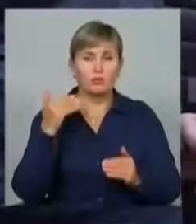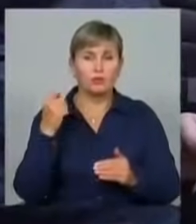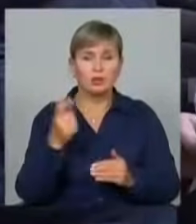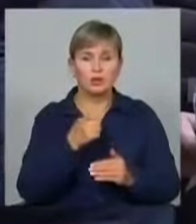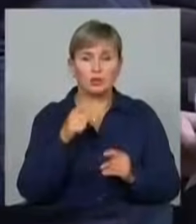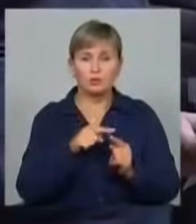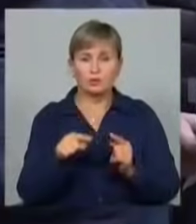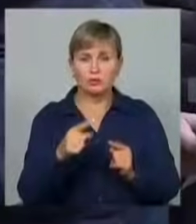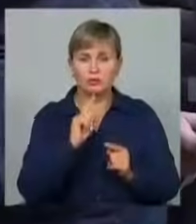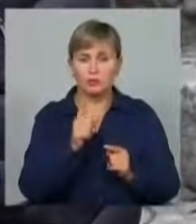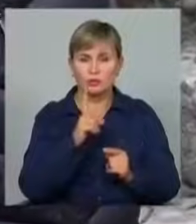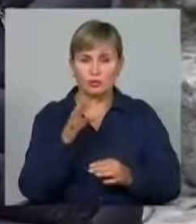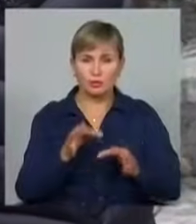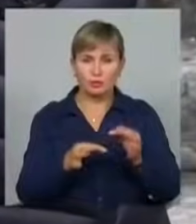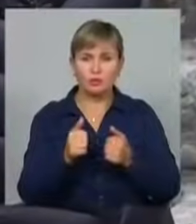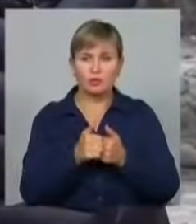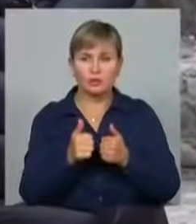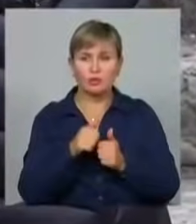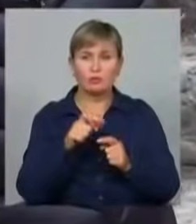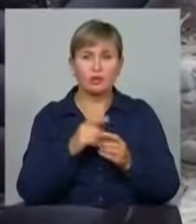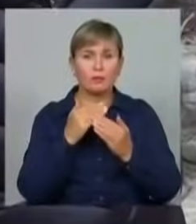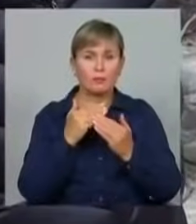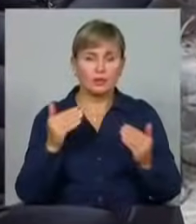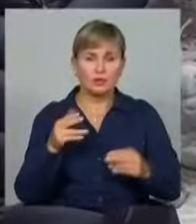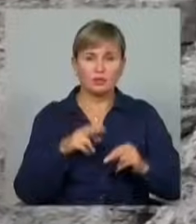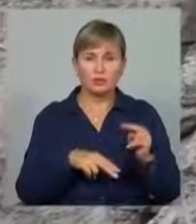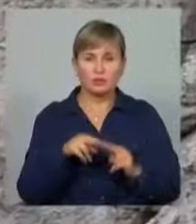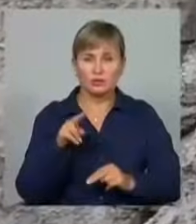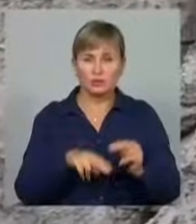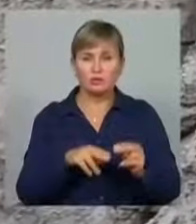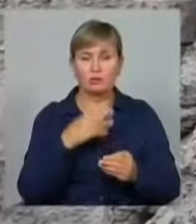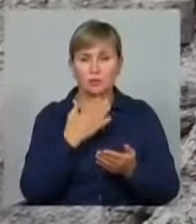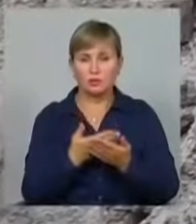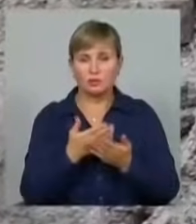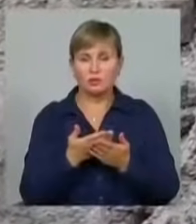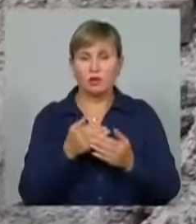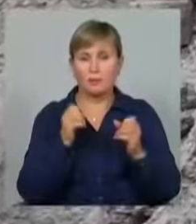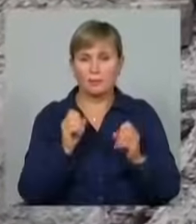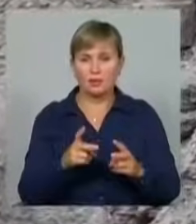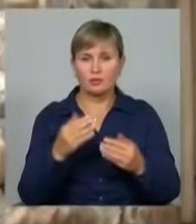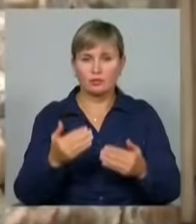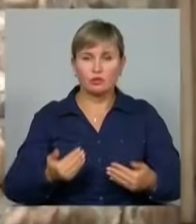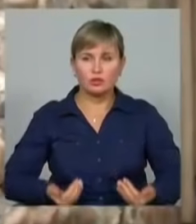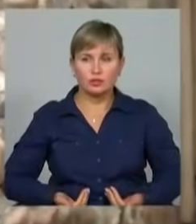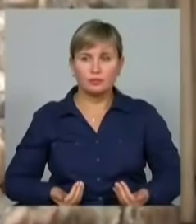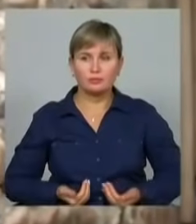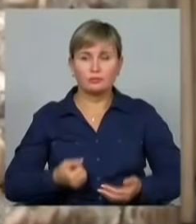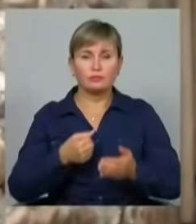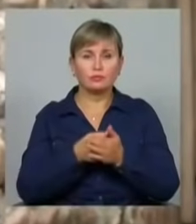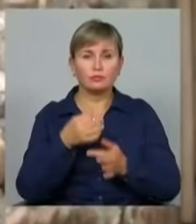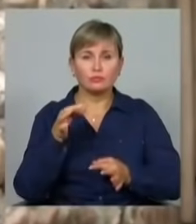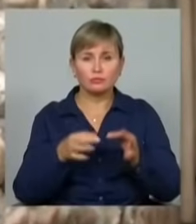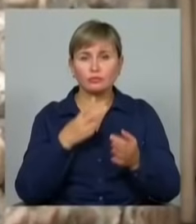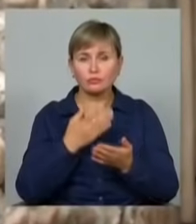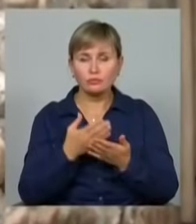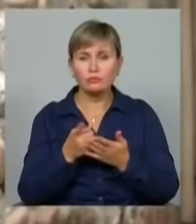течение нескольких лет судился с соседом. По словам последнего, возведение строения представляло реальную угрозу его жизни. До суда показывал,